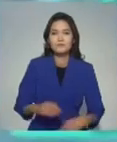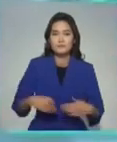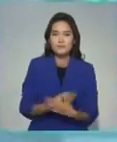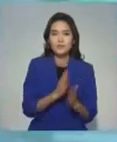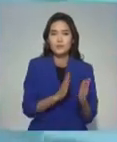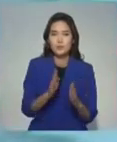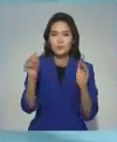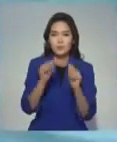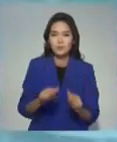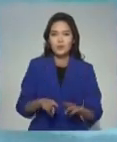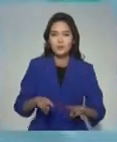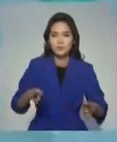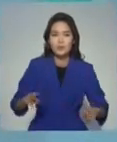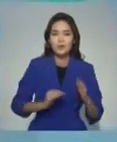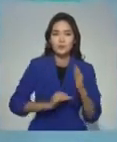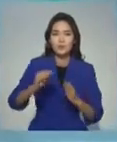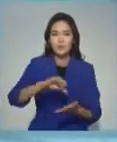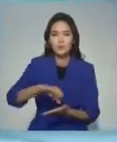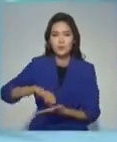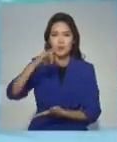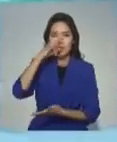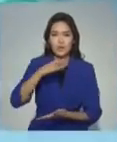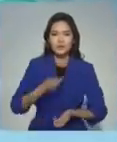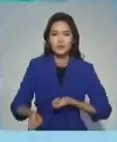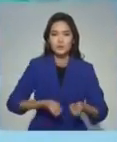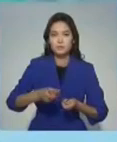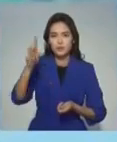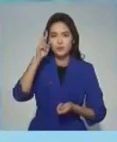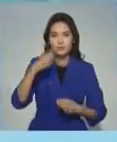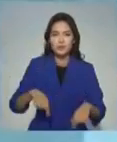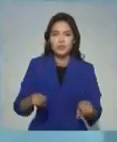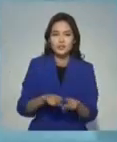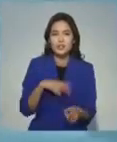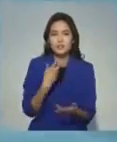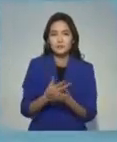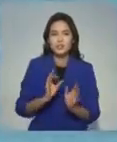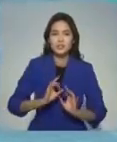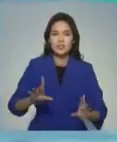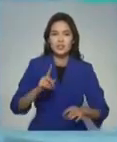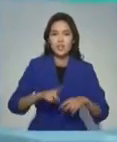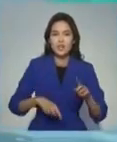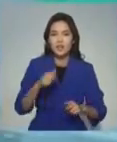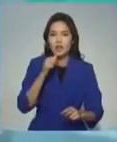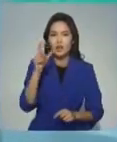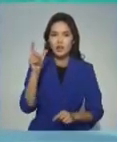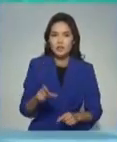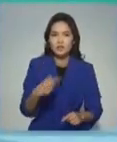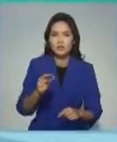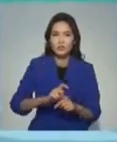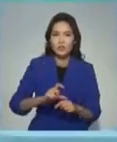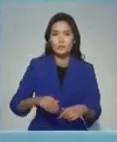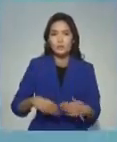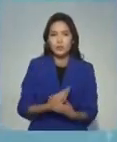Новый порядок формирования Мажилиса повысит участие казахстанцев в управлении государством. Такое мнение высказывают отечественные эксперты. По их